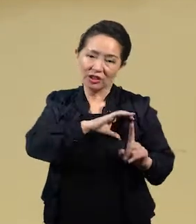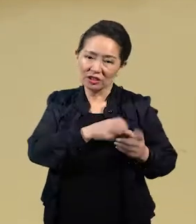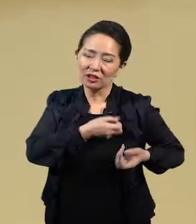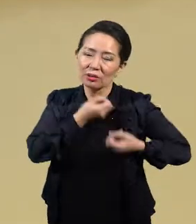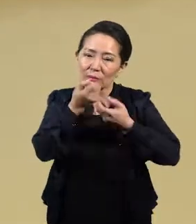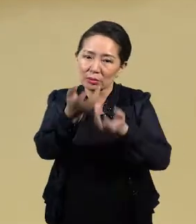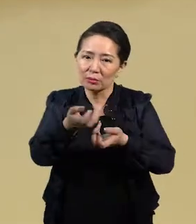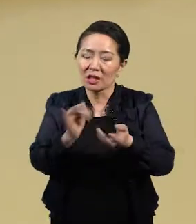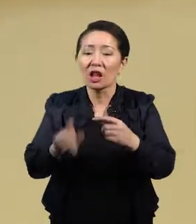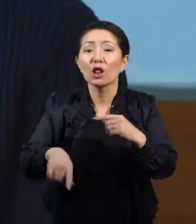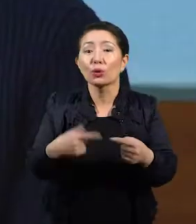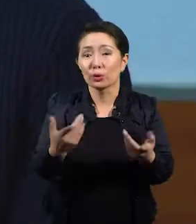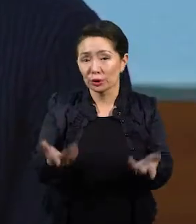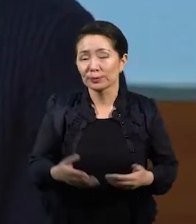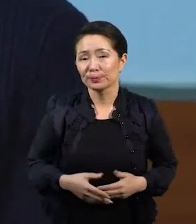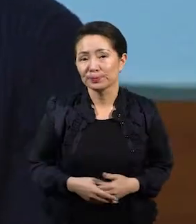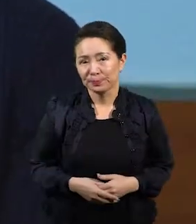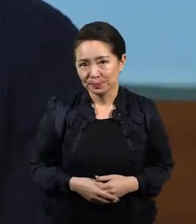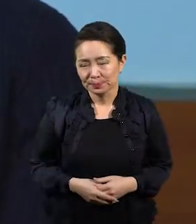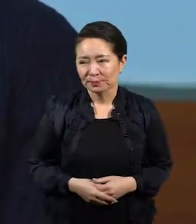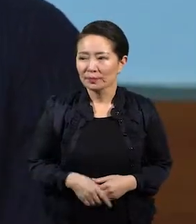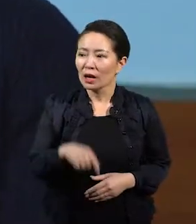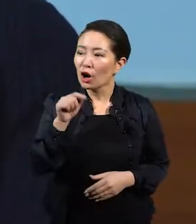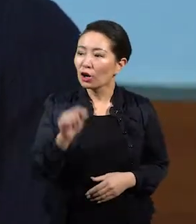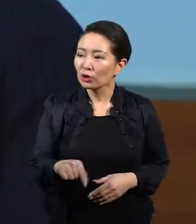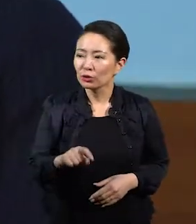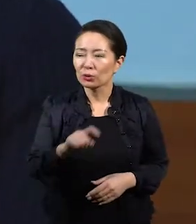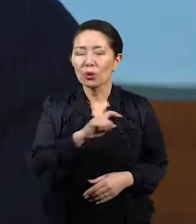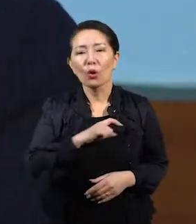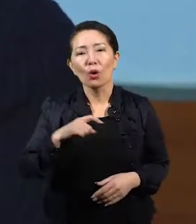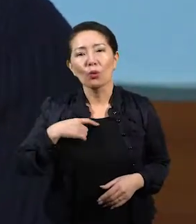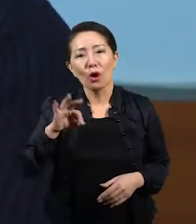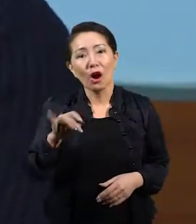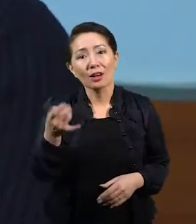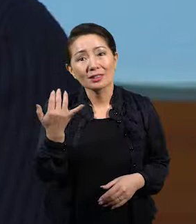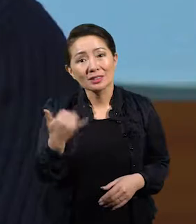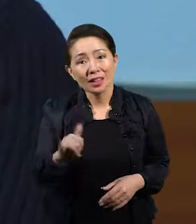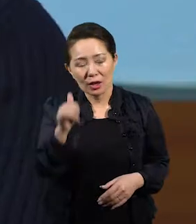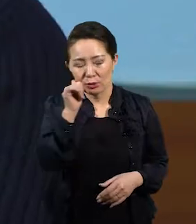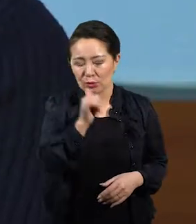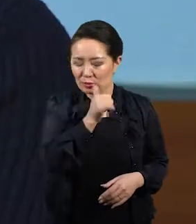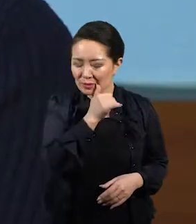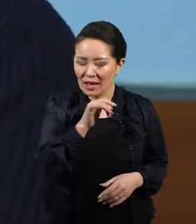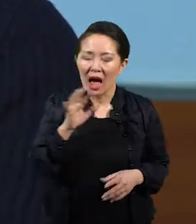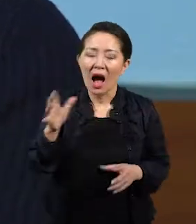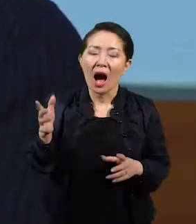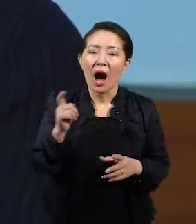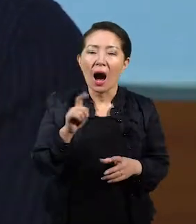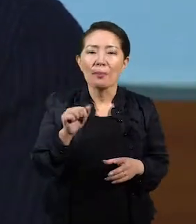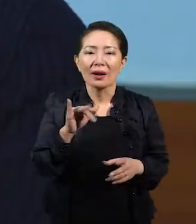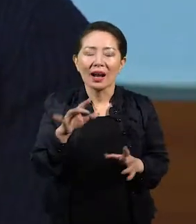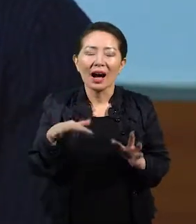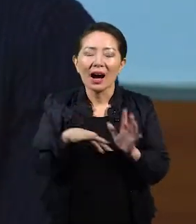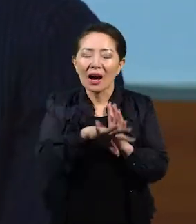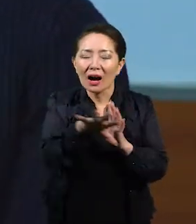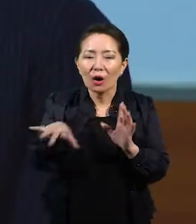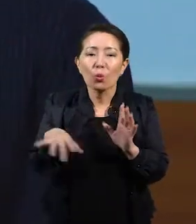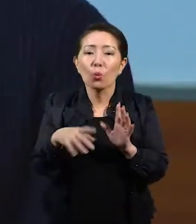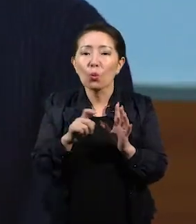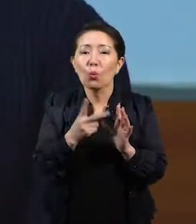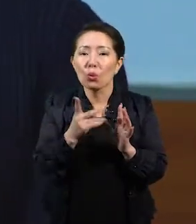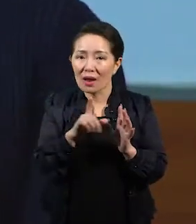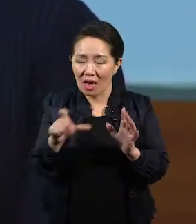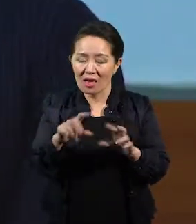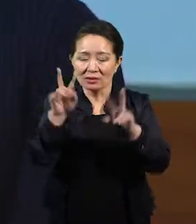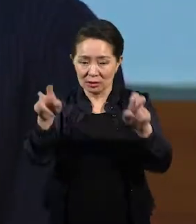их түгээцгээе. За хүүхдүүд бид нар өнөөдөр хувийн орон зай ба нууцын хамрах хүрээ гэдэг сэдвийг үзэж дууслаа. Тэгэхээр